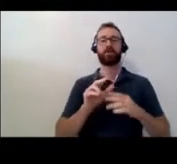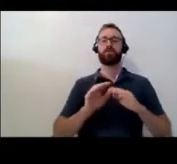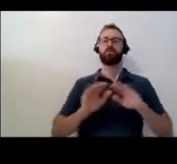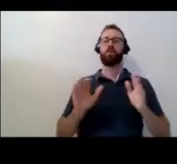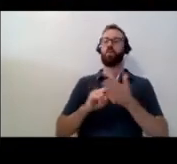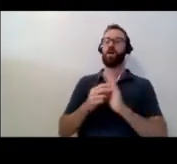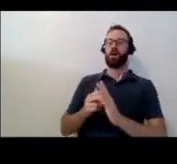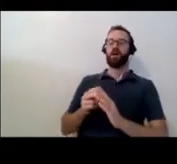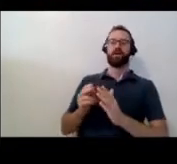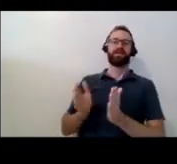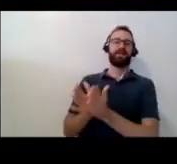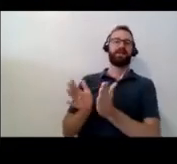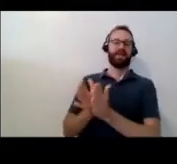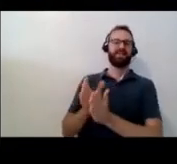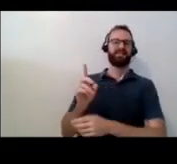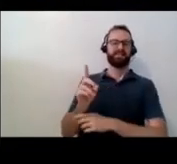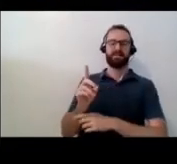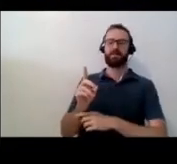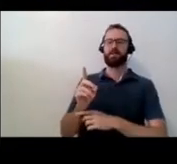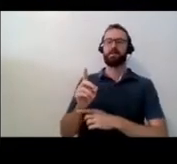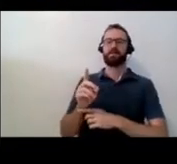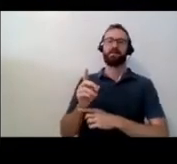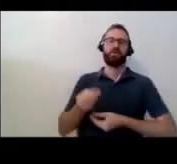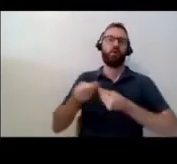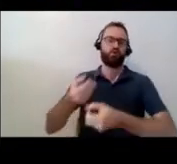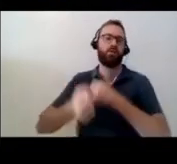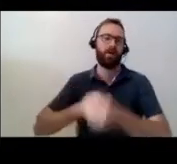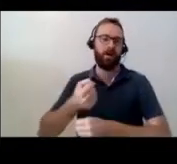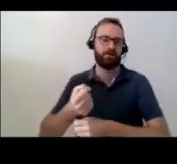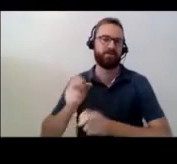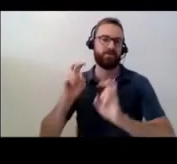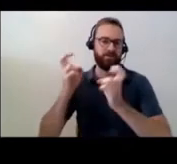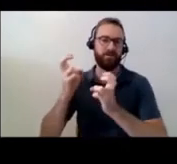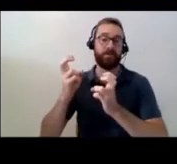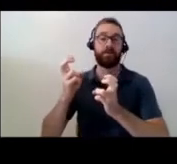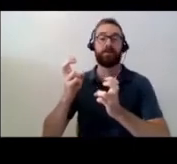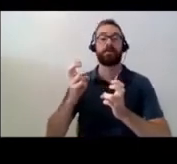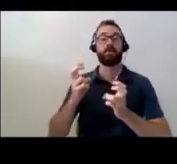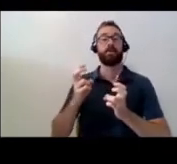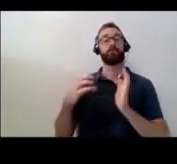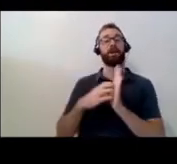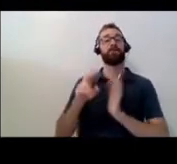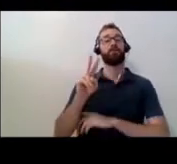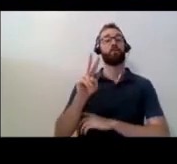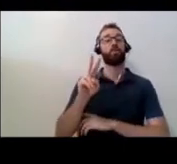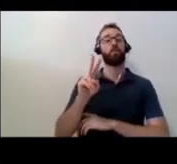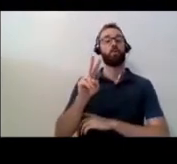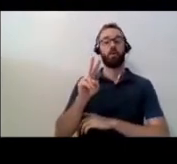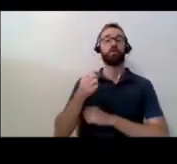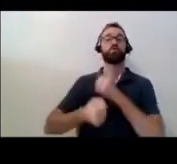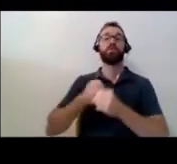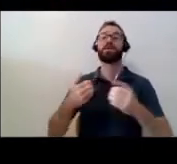référent à l'angoisse, comme référent à la souffrance. Donc, par exemple, au paragraphe 2, on vise plus la souffrance physique. On